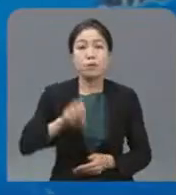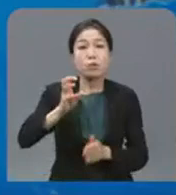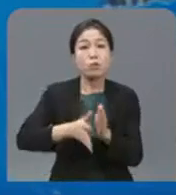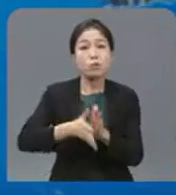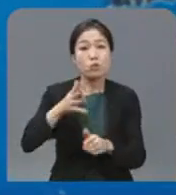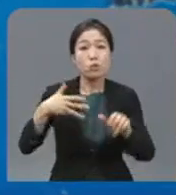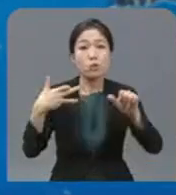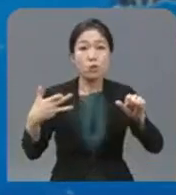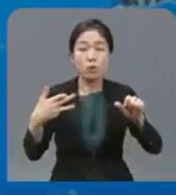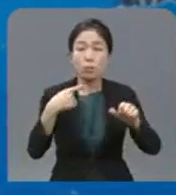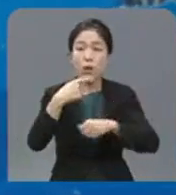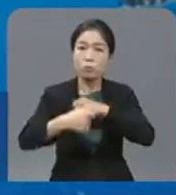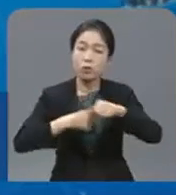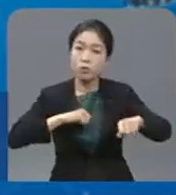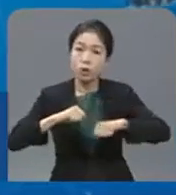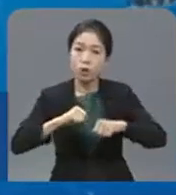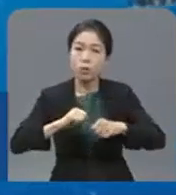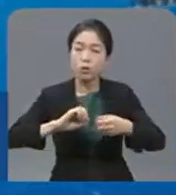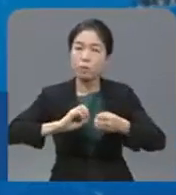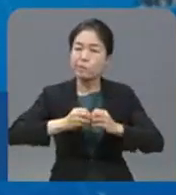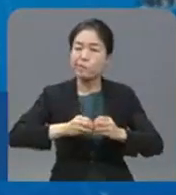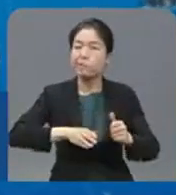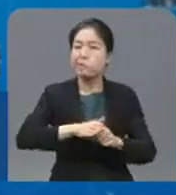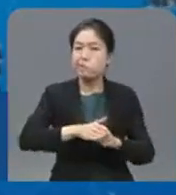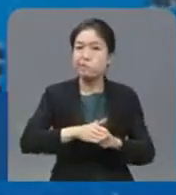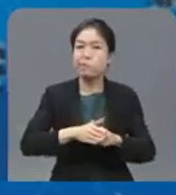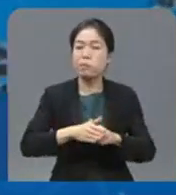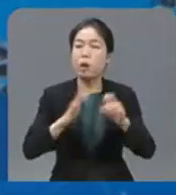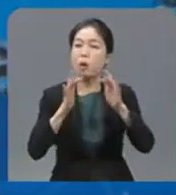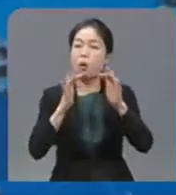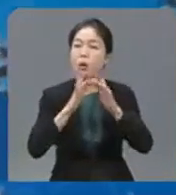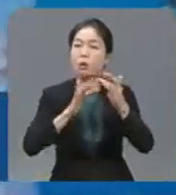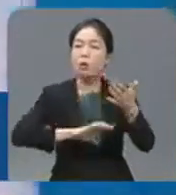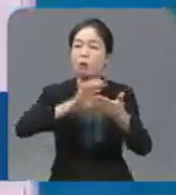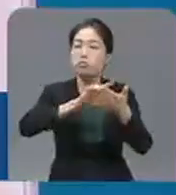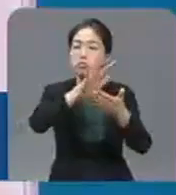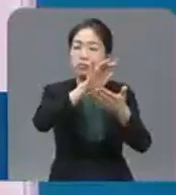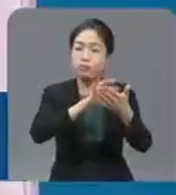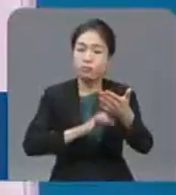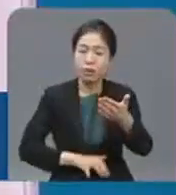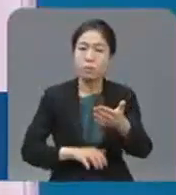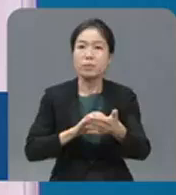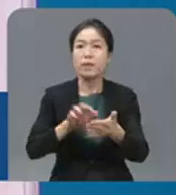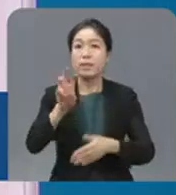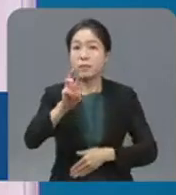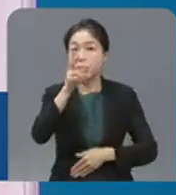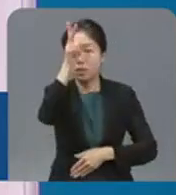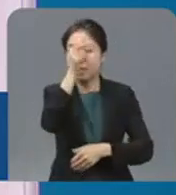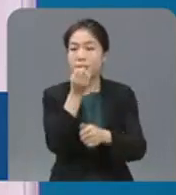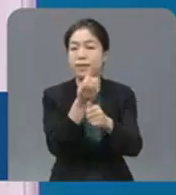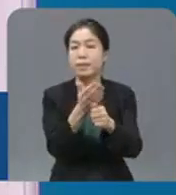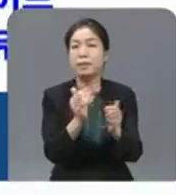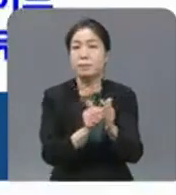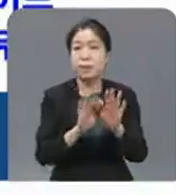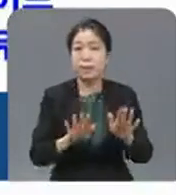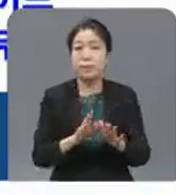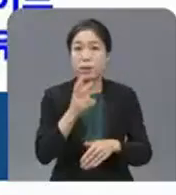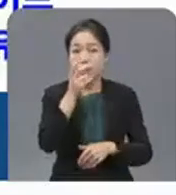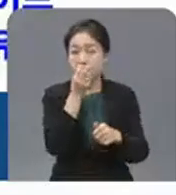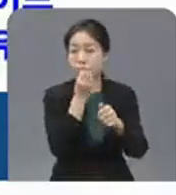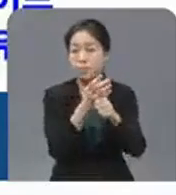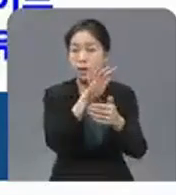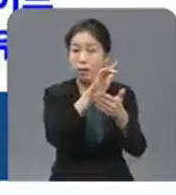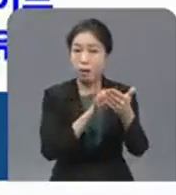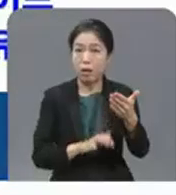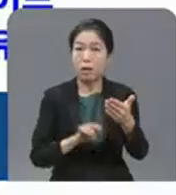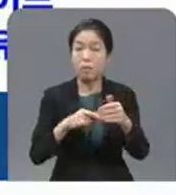광주시가 5.18 민주화운동을 폄훼 왜곡한 온라인 게시물 30건을 경찰에 수사 의뢰했습니다 이번에 수사 의뢰한